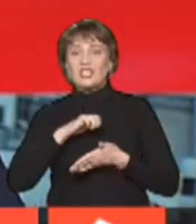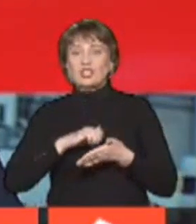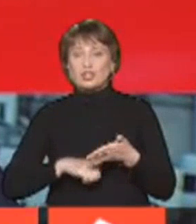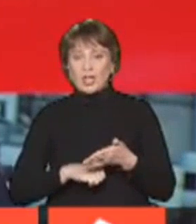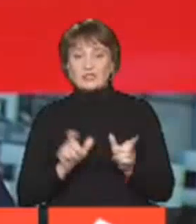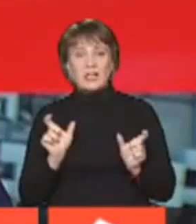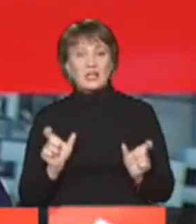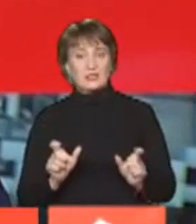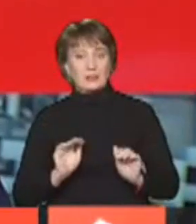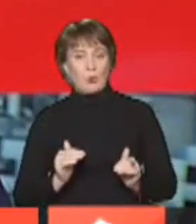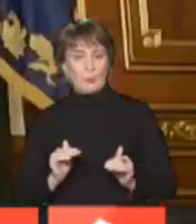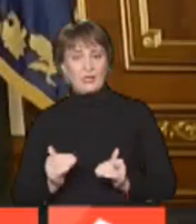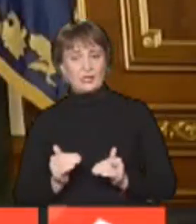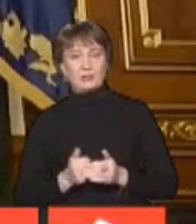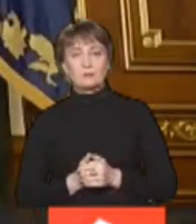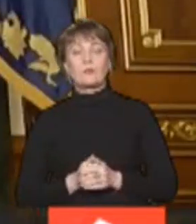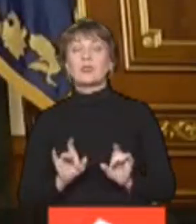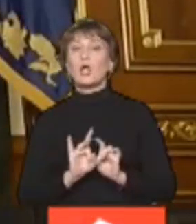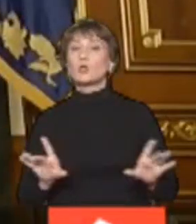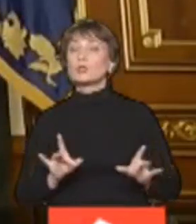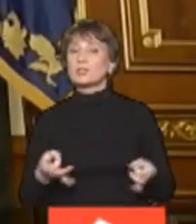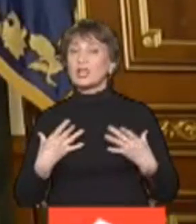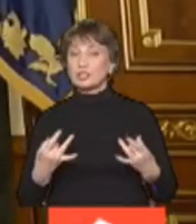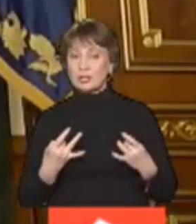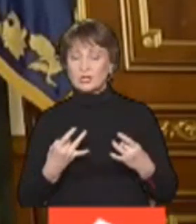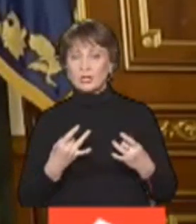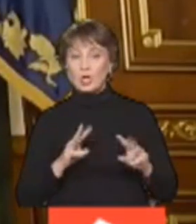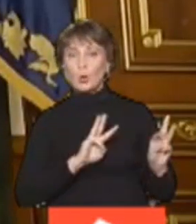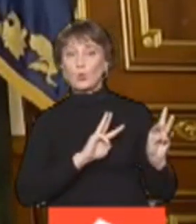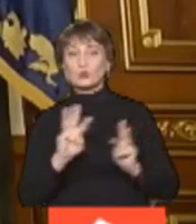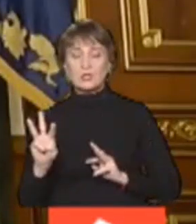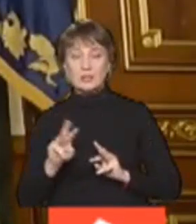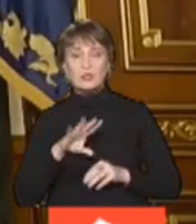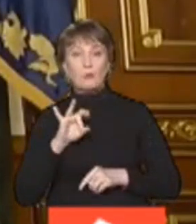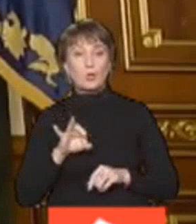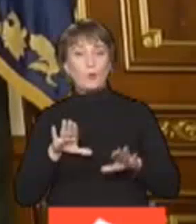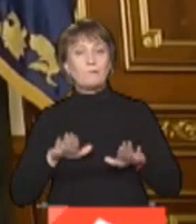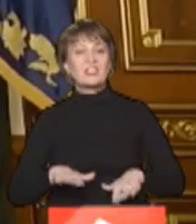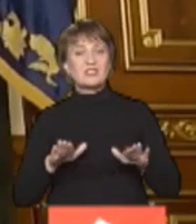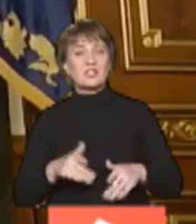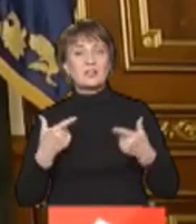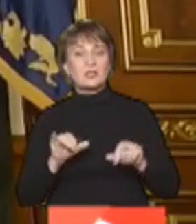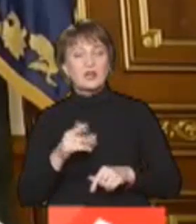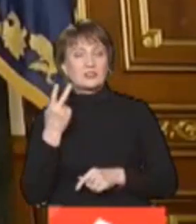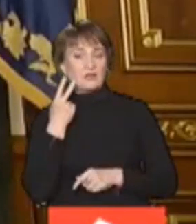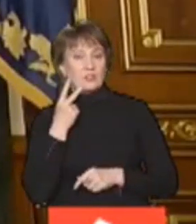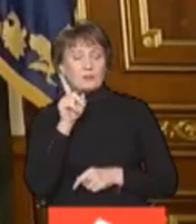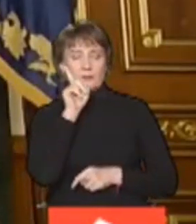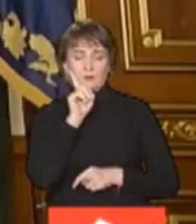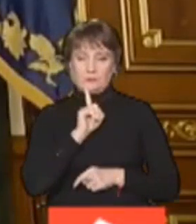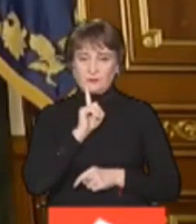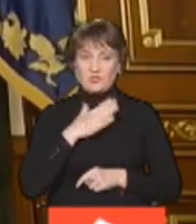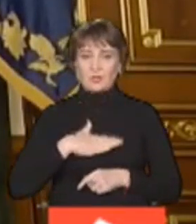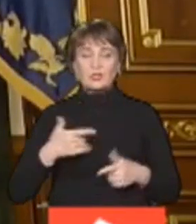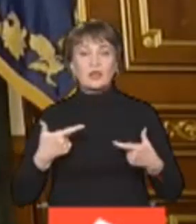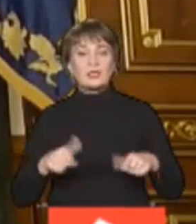карантинні обмеження. Розкажіть, будь ласка, у соцмережах про місця, де вам завжди смачно і де